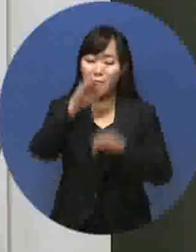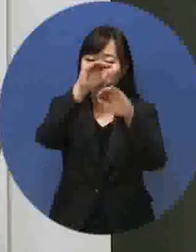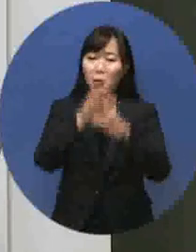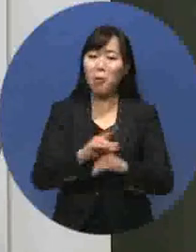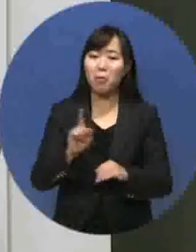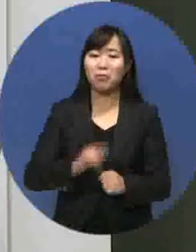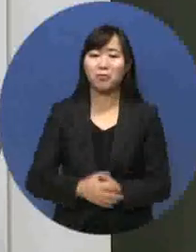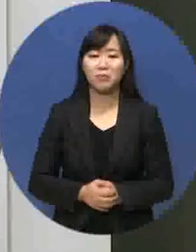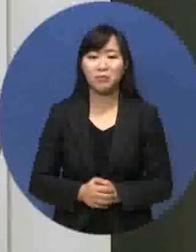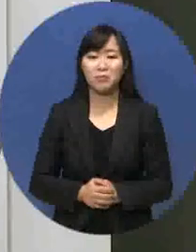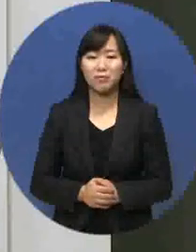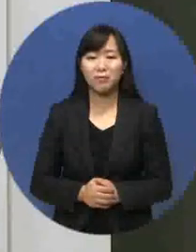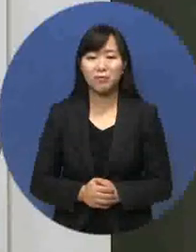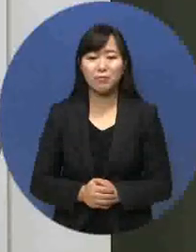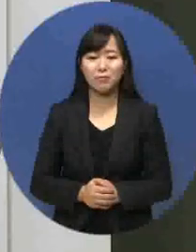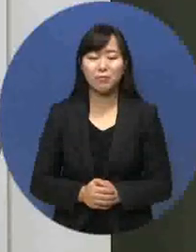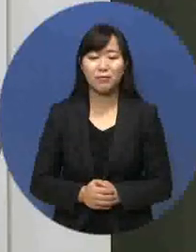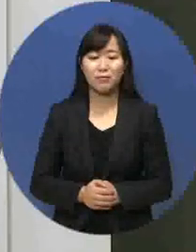어떤 내용입니까?